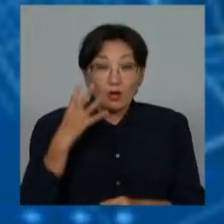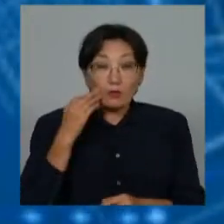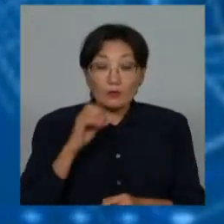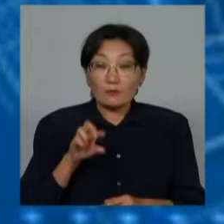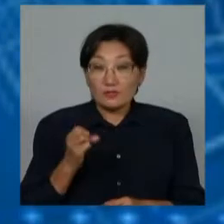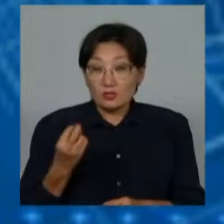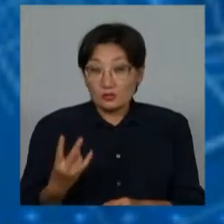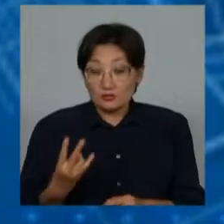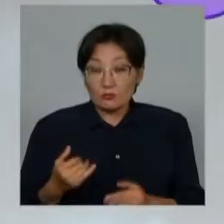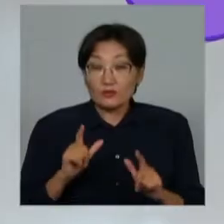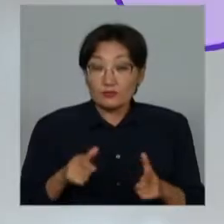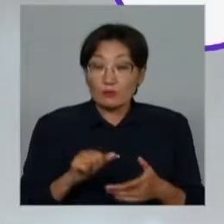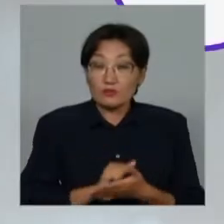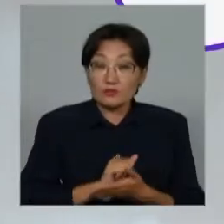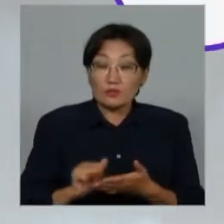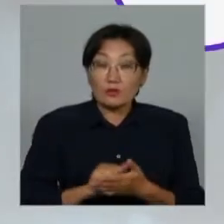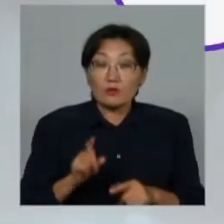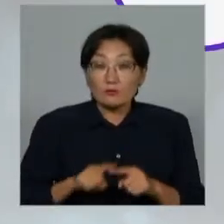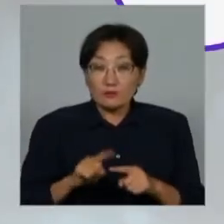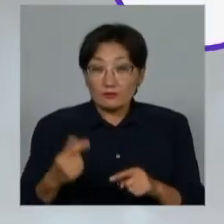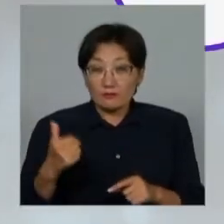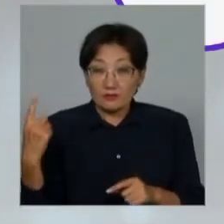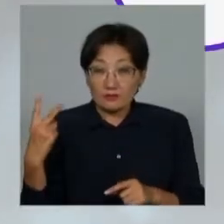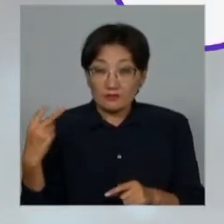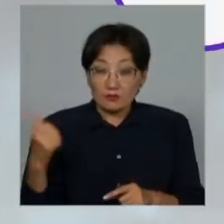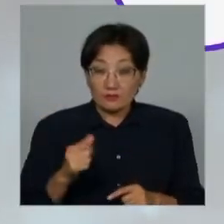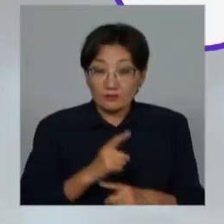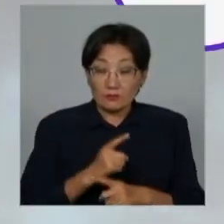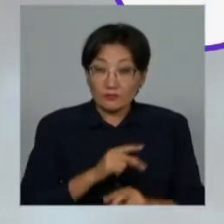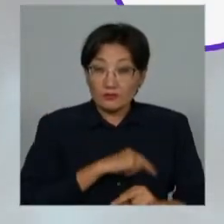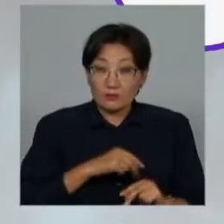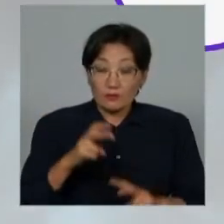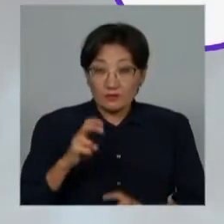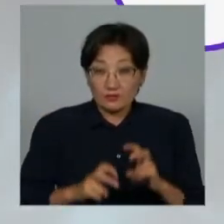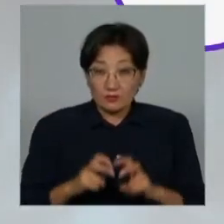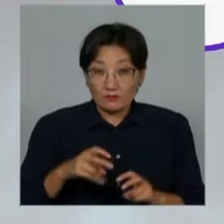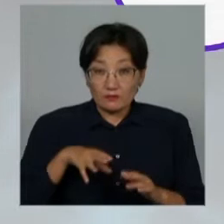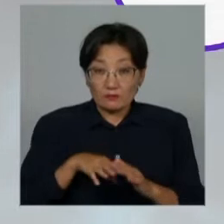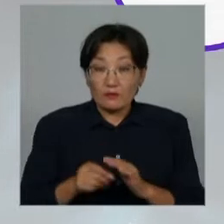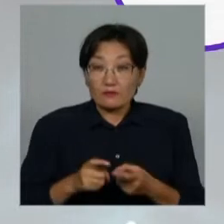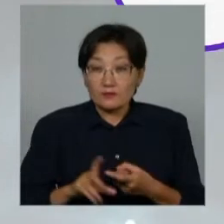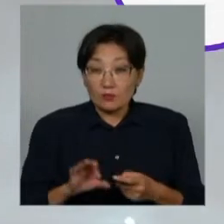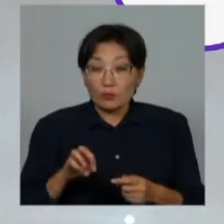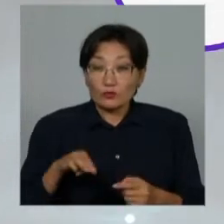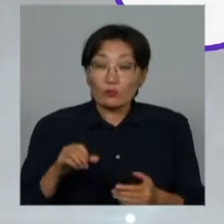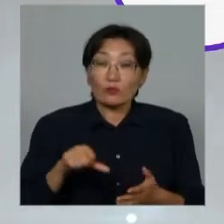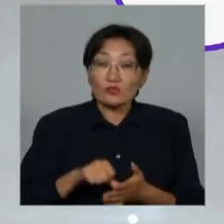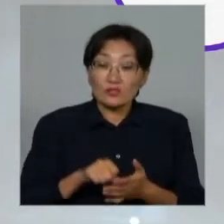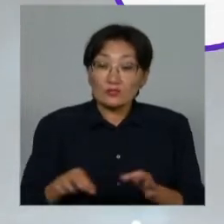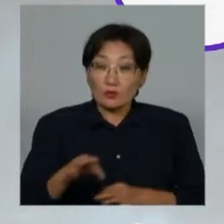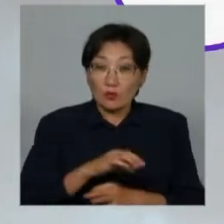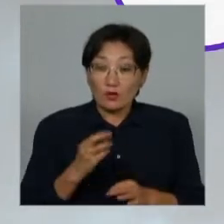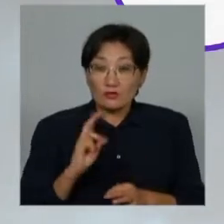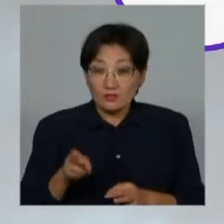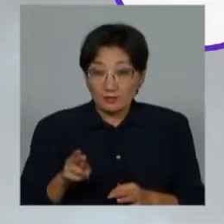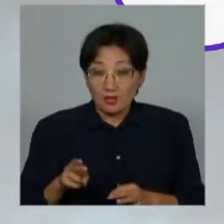Жандарбека Бекшина. Согласно документу, в ближайшие 2 недели запрещена деятельность предприятий вне зависимости от участия в проекте АШИК в